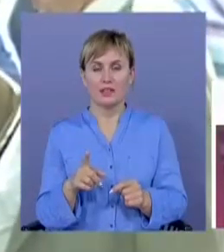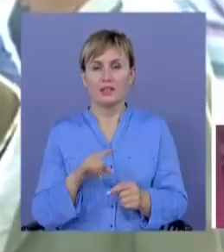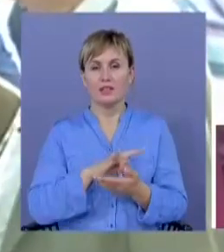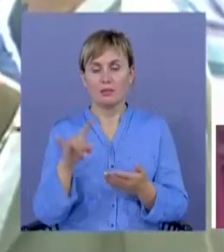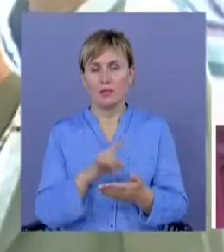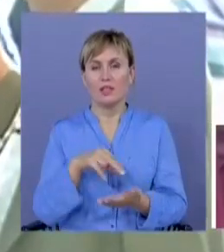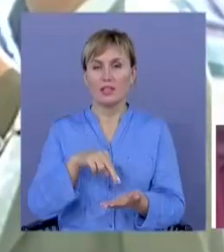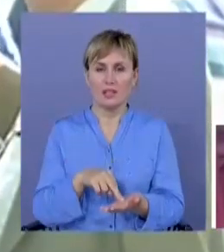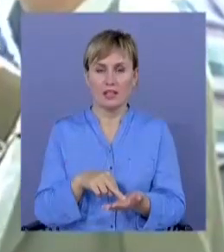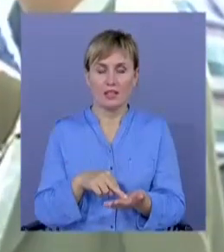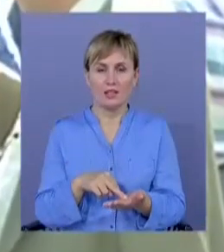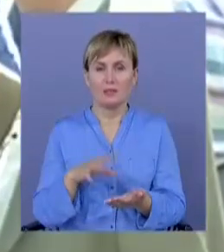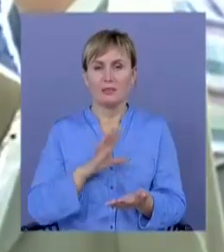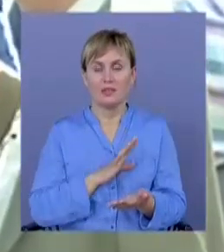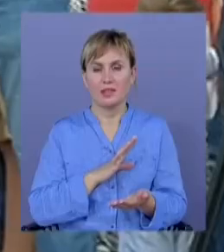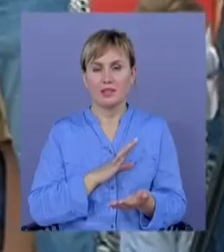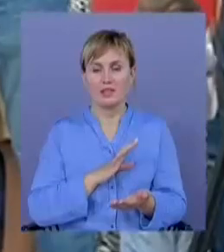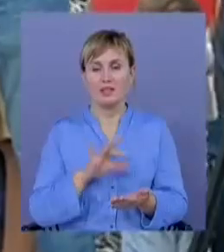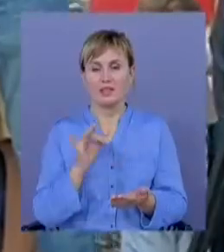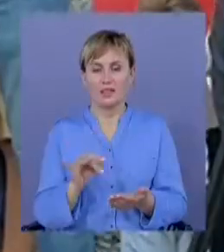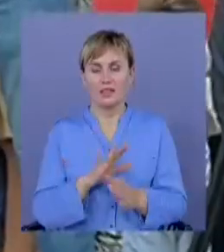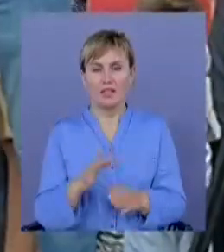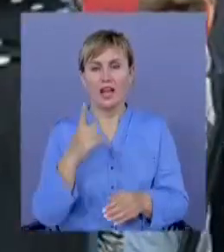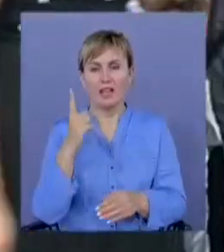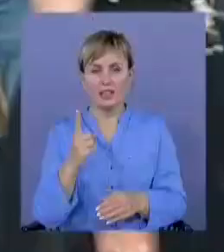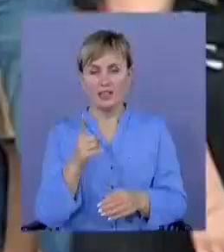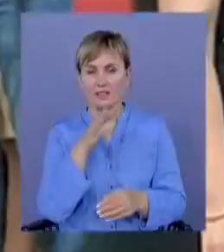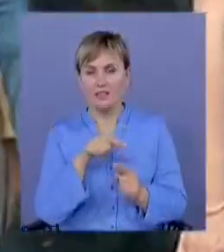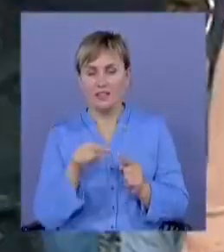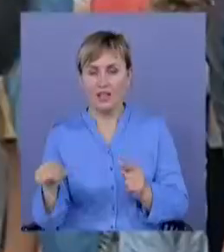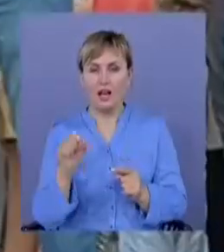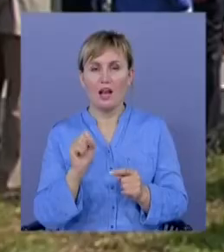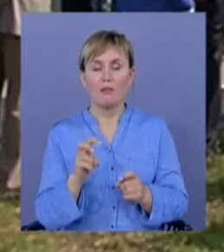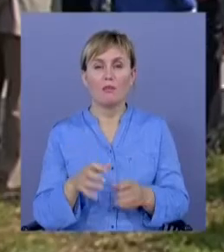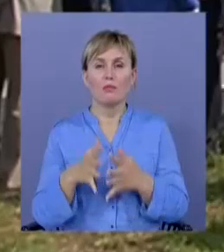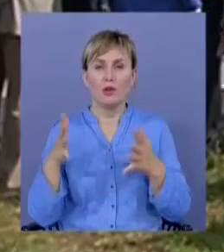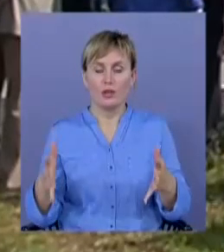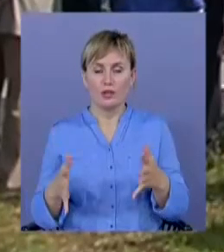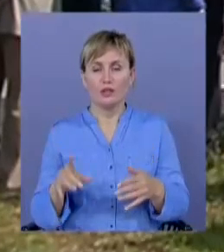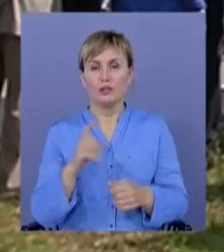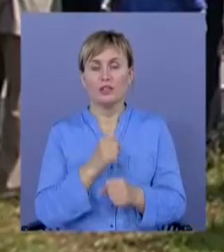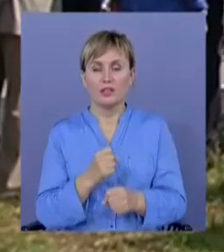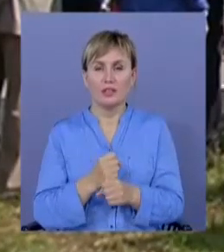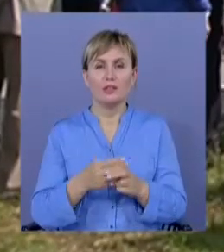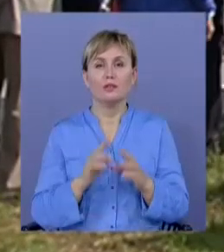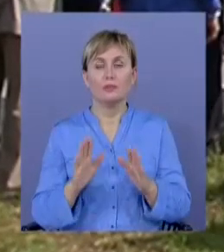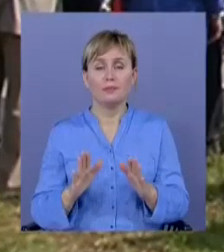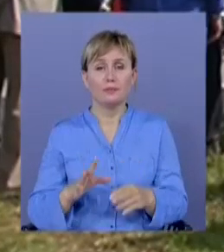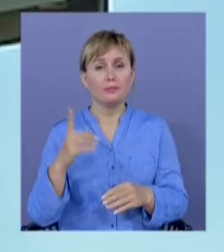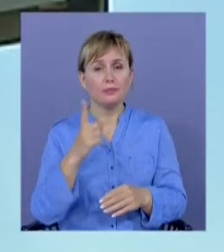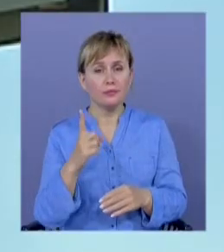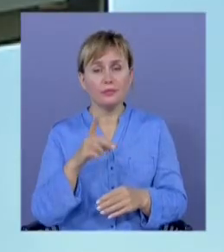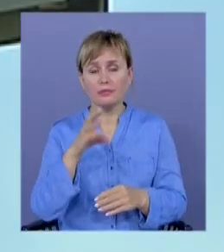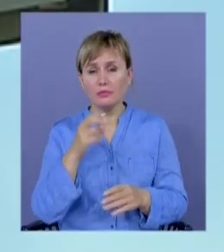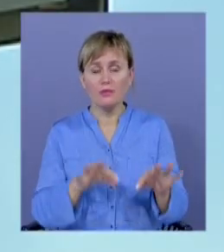самолет стоял не один сезон, а как можно дольше. Вот то, что сделано, это только первый этап